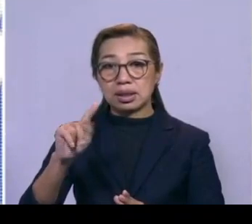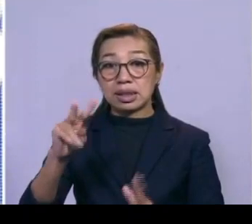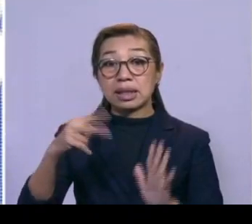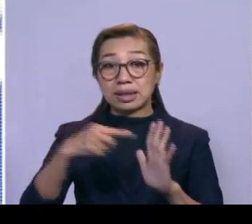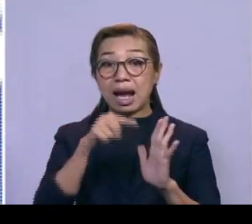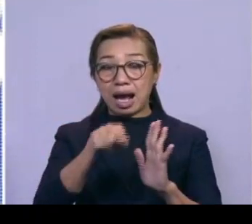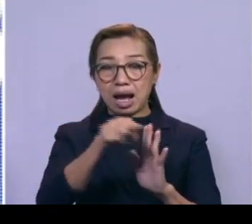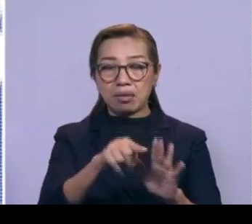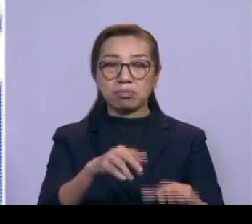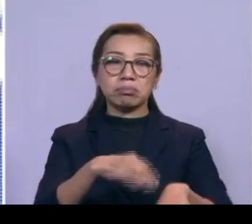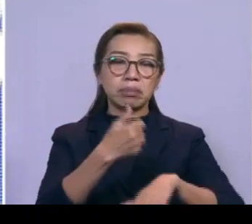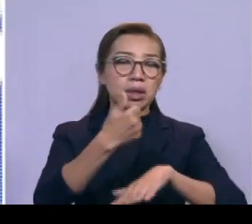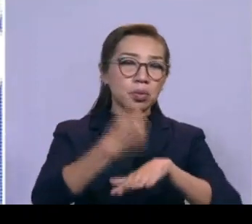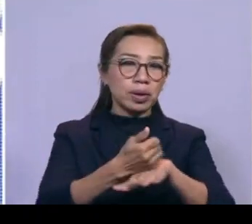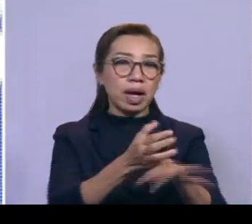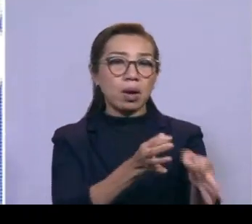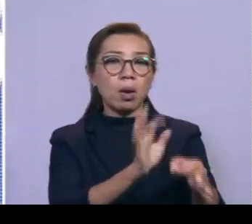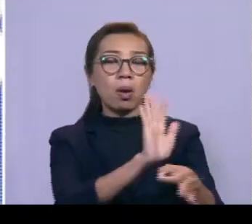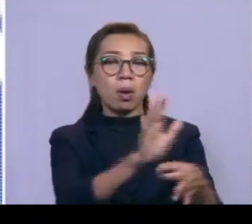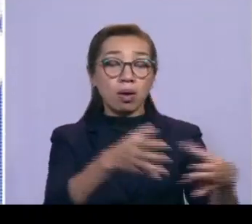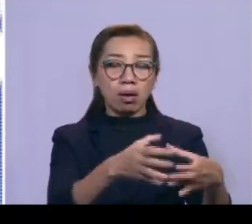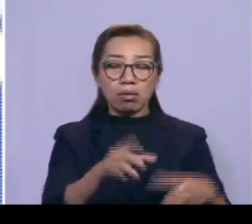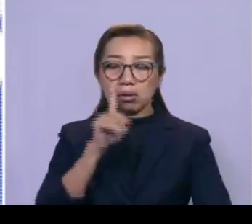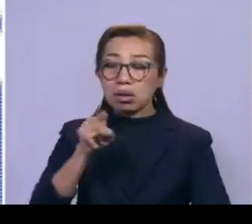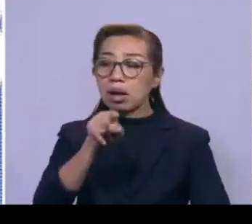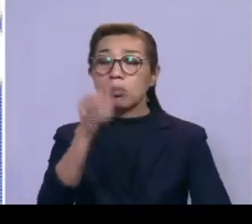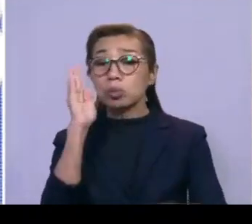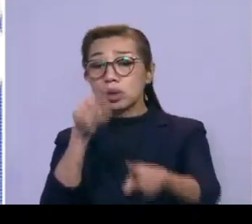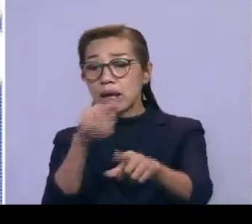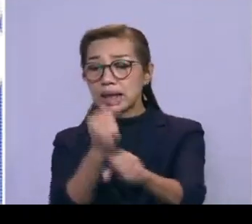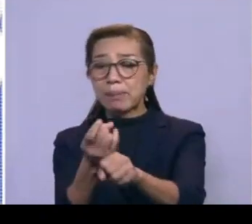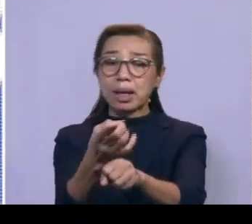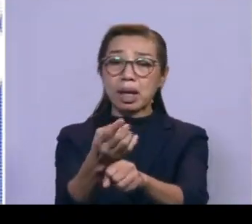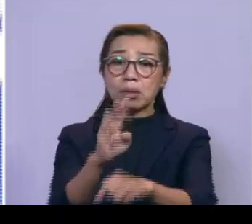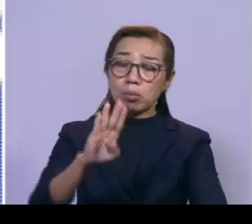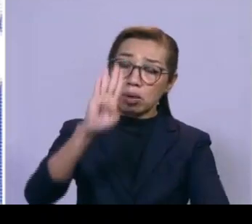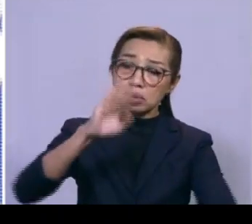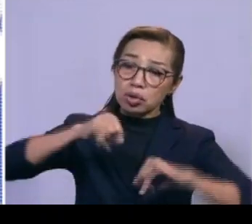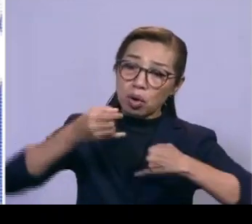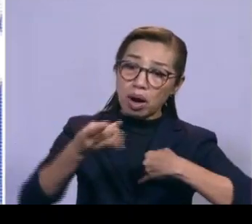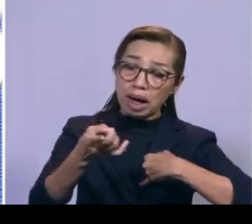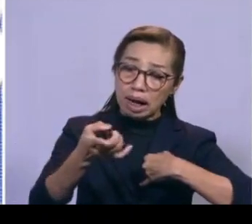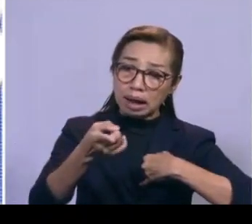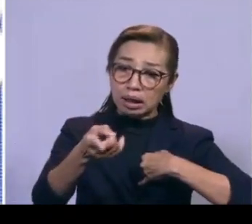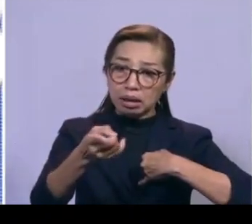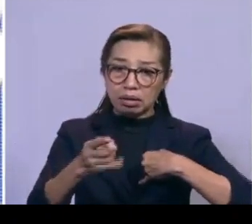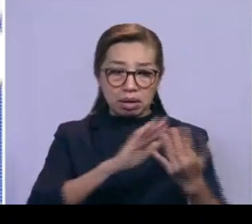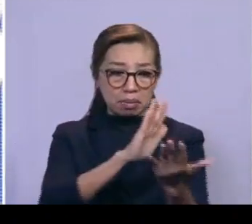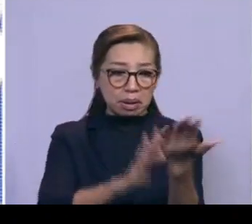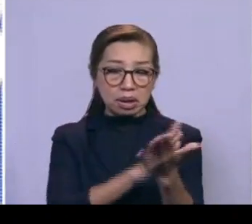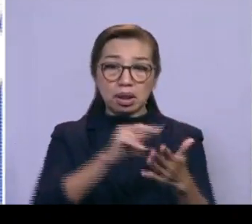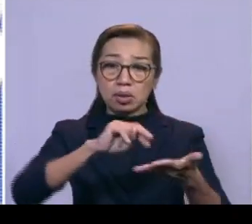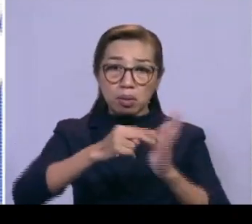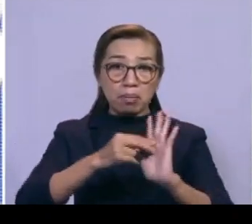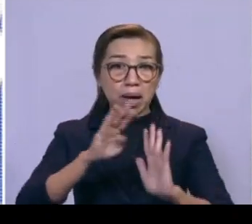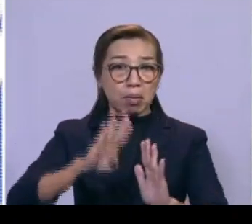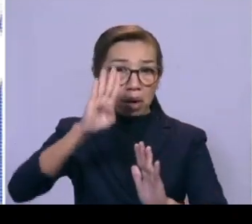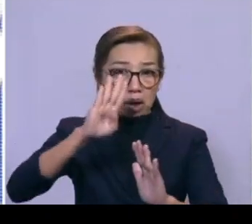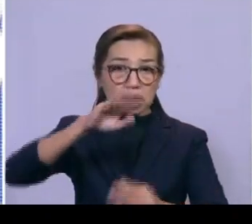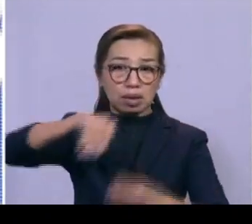นักข่าวเลยนะคะบอกเขาทำอะไรเขาเด่นตรงไหนทำอะไรกิจการธุรกิจประเทศชาติไม่ใช่ธุรกิจ